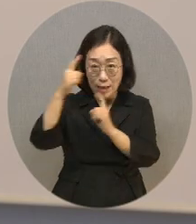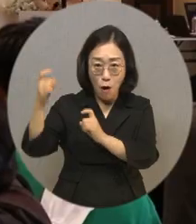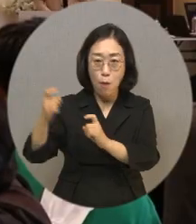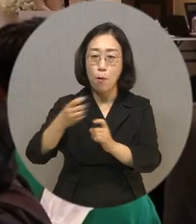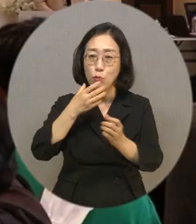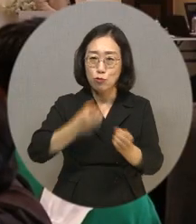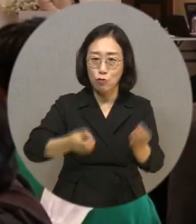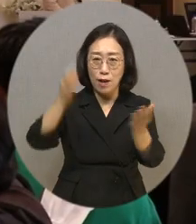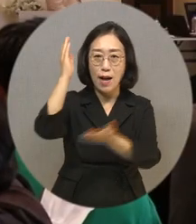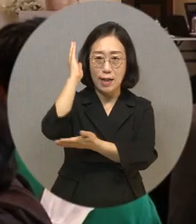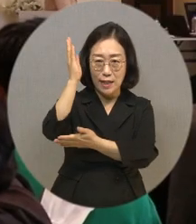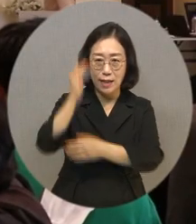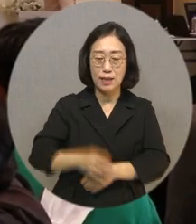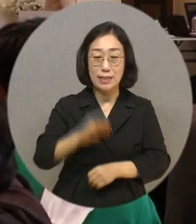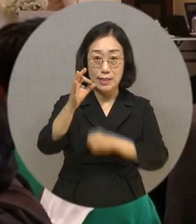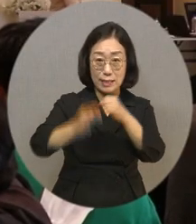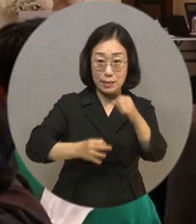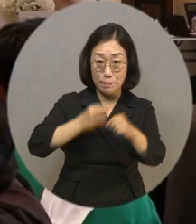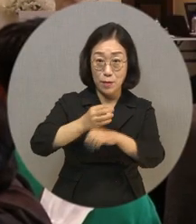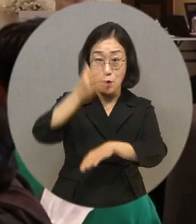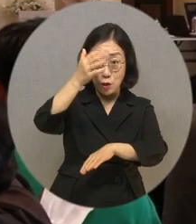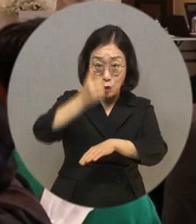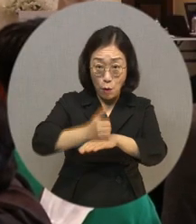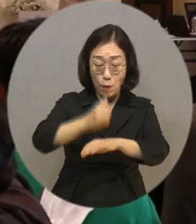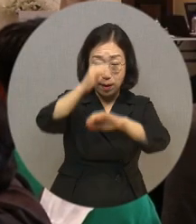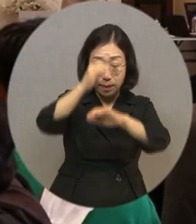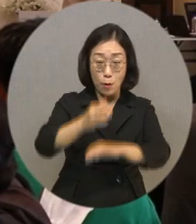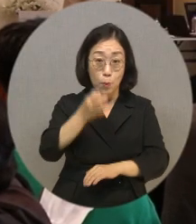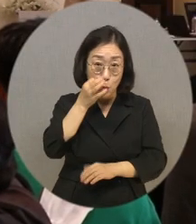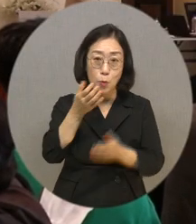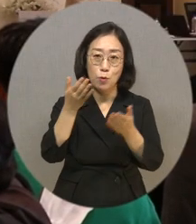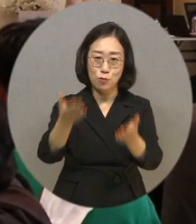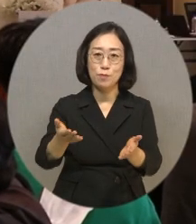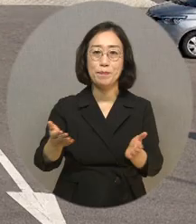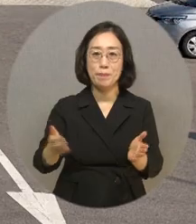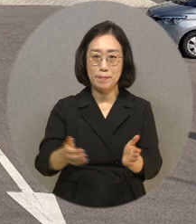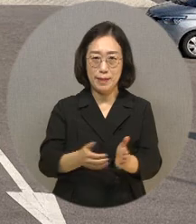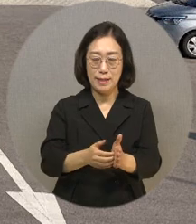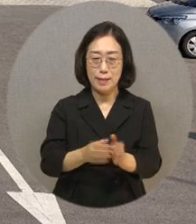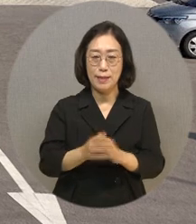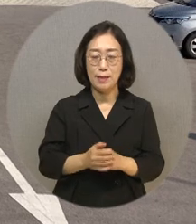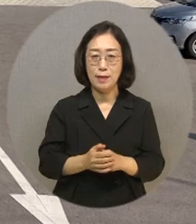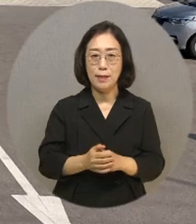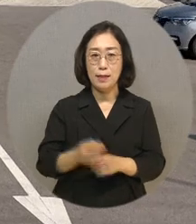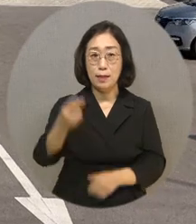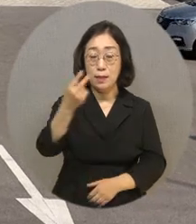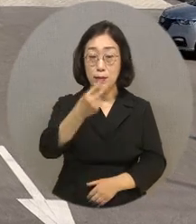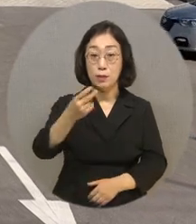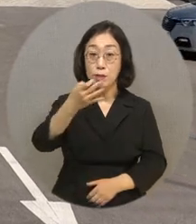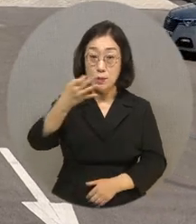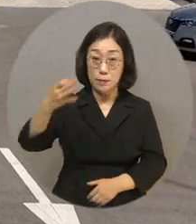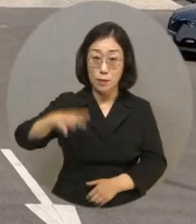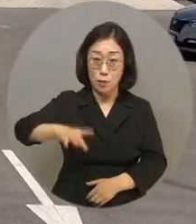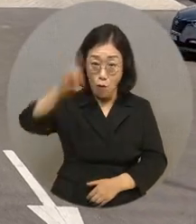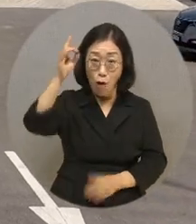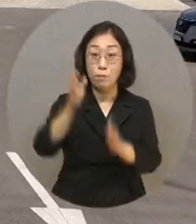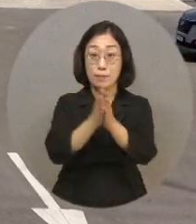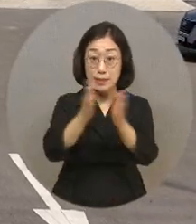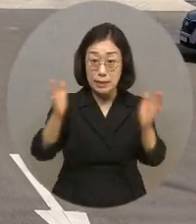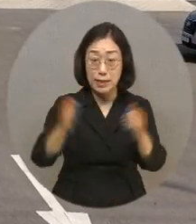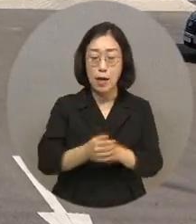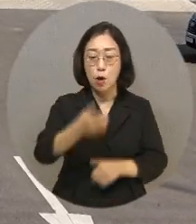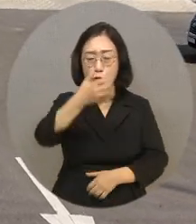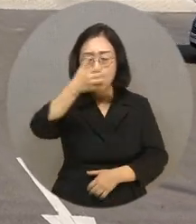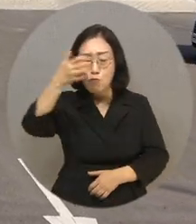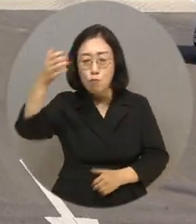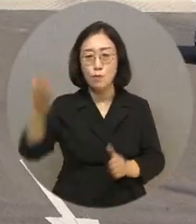그리고 10년간의 성과를 공유하는 시간도 열었습니다. 지난 2014년 문을 연 꿈을